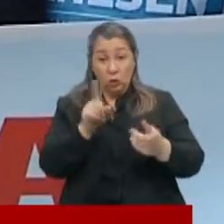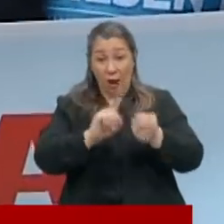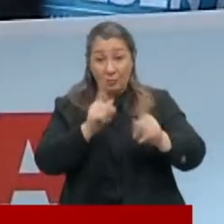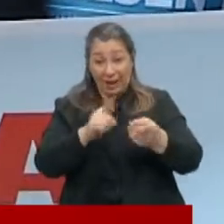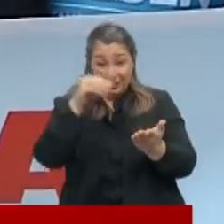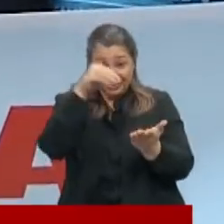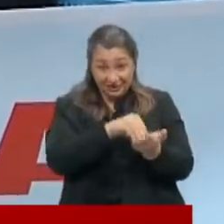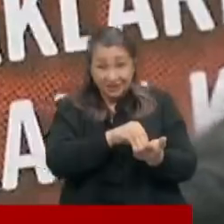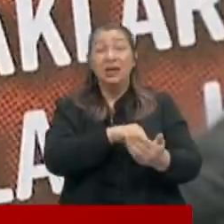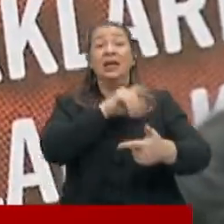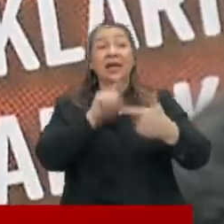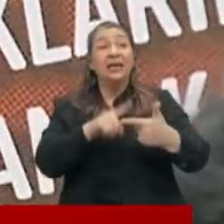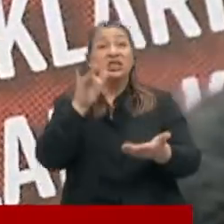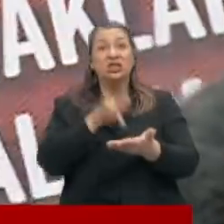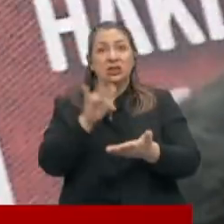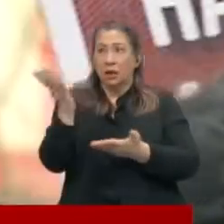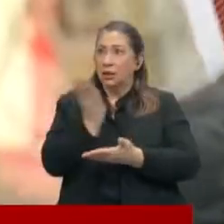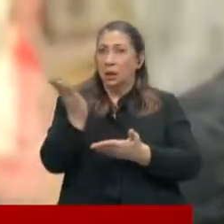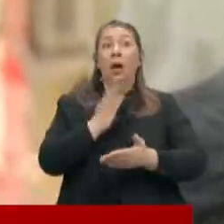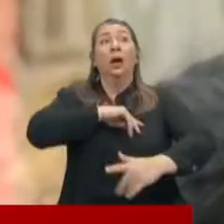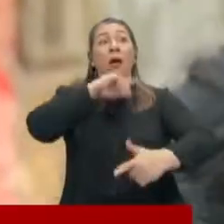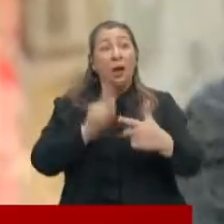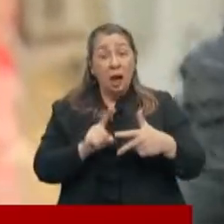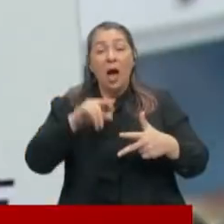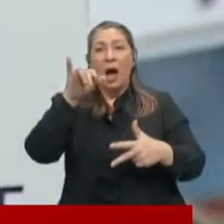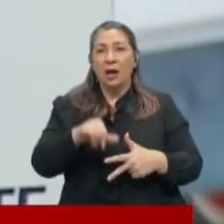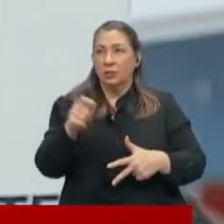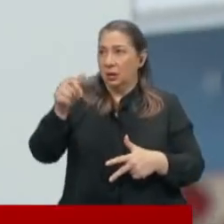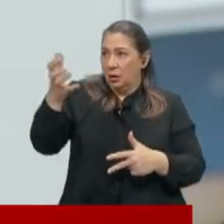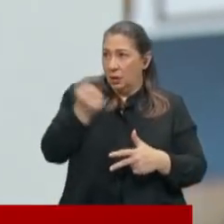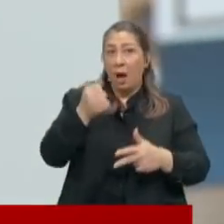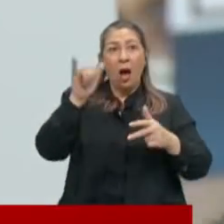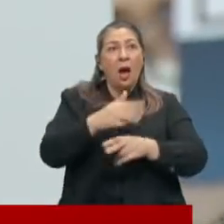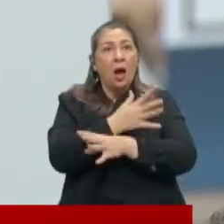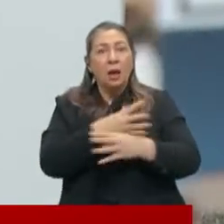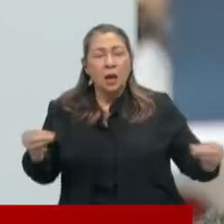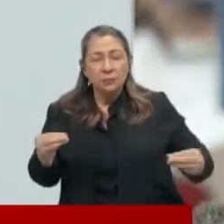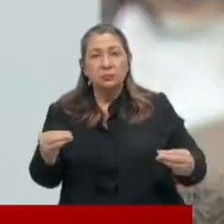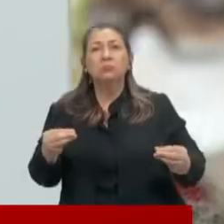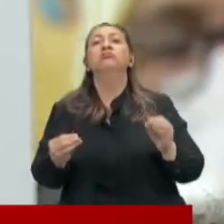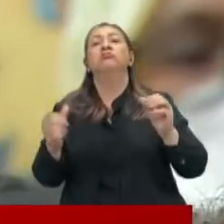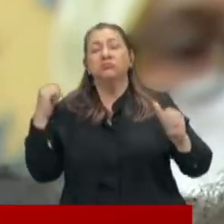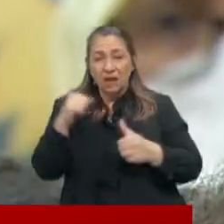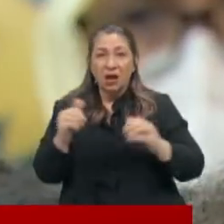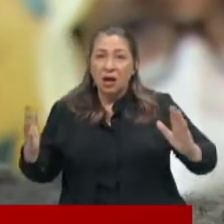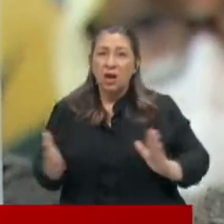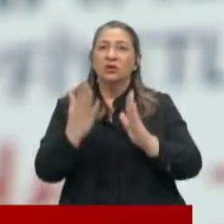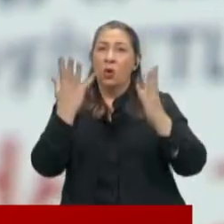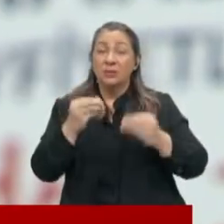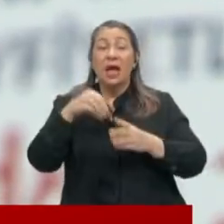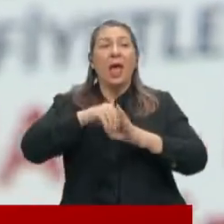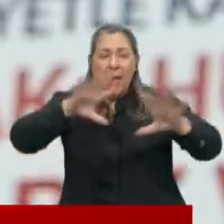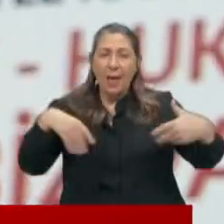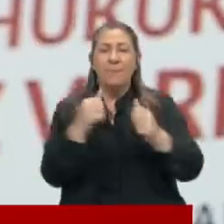konulan yönetmeliğin ardından gelen cezalar hem de hak edişlerindeki tüm hak kayıplarının karşılanması için bir kez daha hep